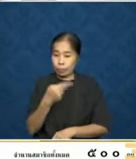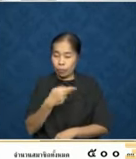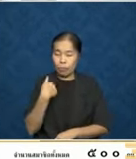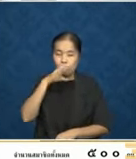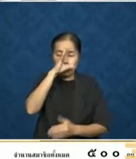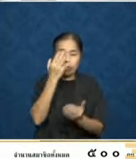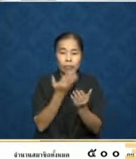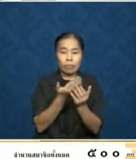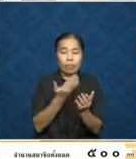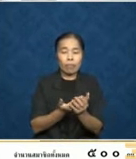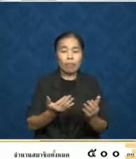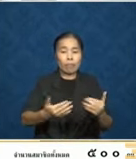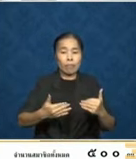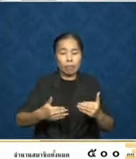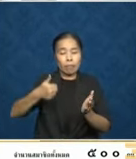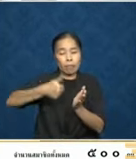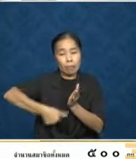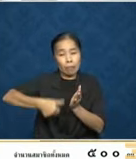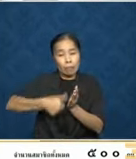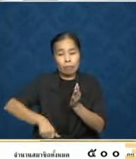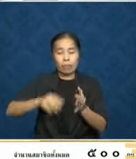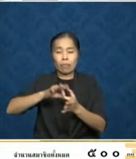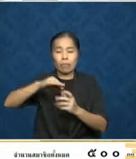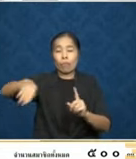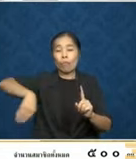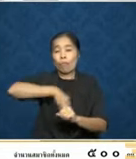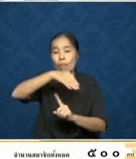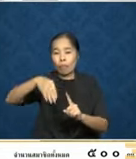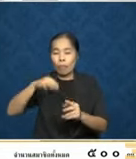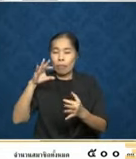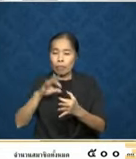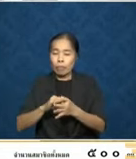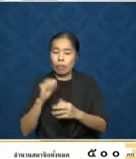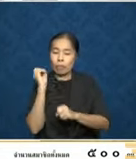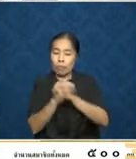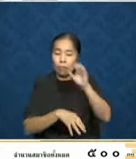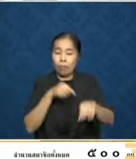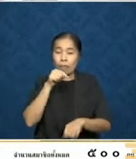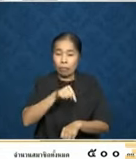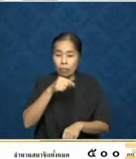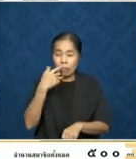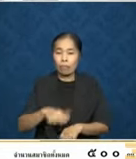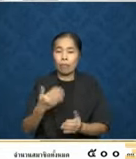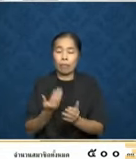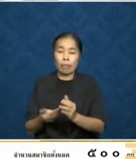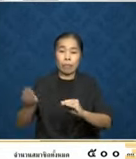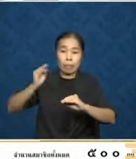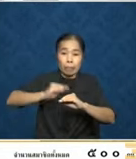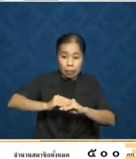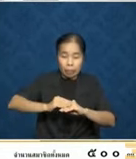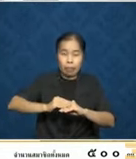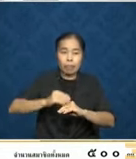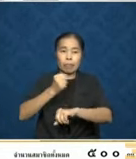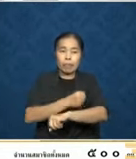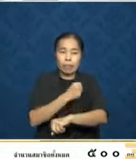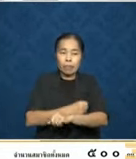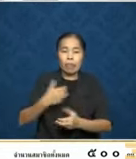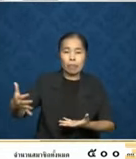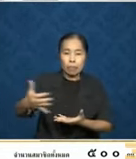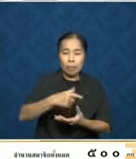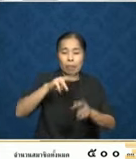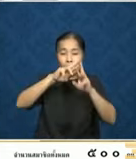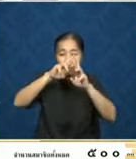การเก็บภาษีสิ่งแวดล้อมเกี่ยวกับขยะมูลฝอยและเพิ่มอัตราค่าจัดเก็บขยะจากร้